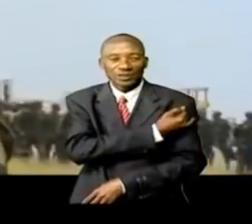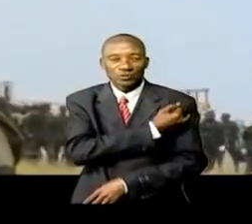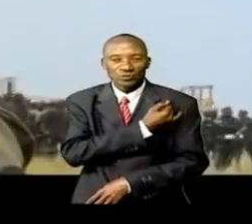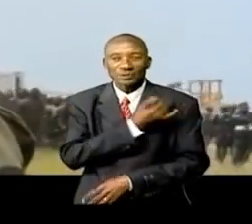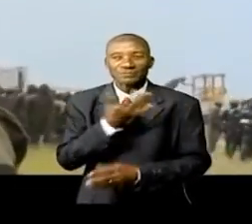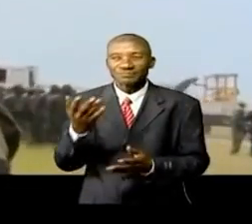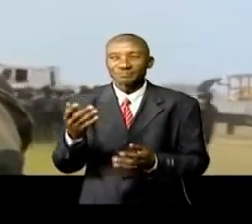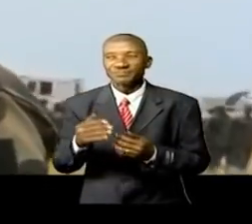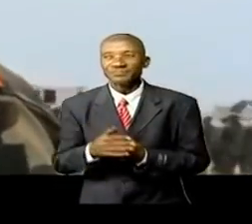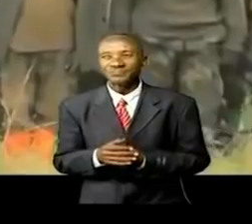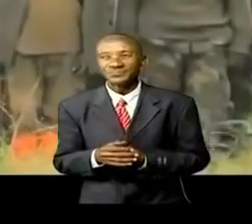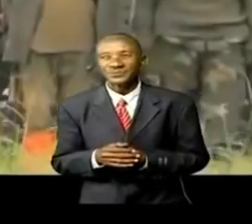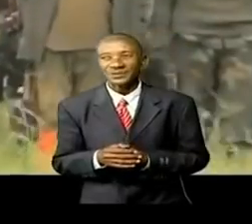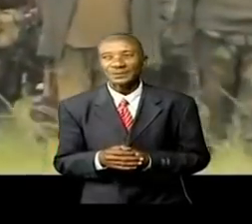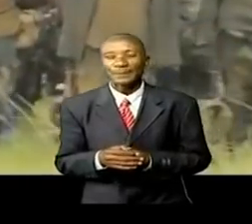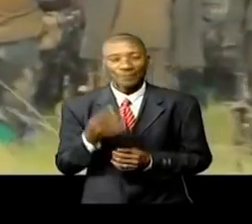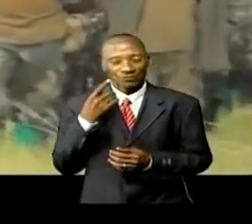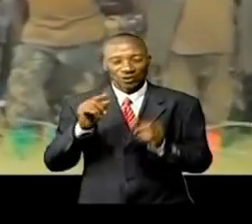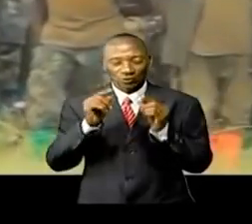Congo, notre devise !